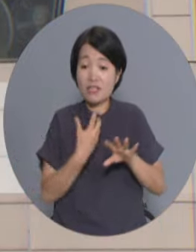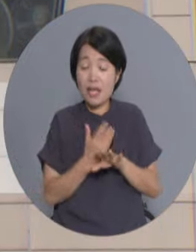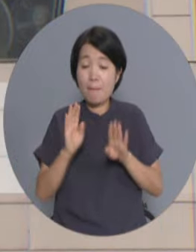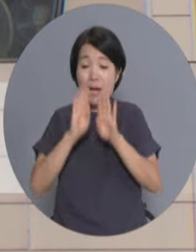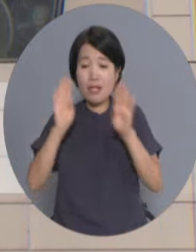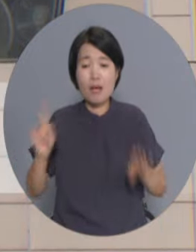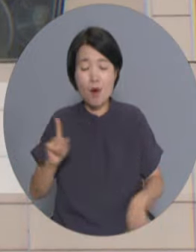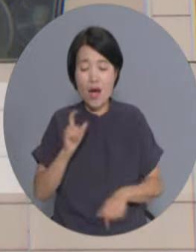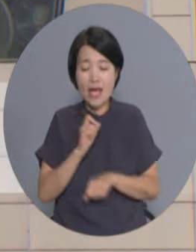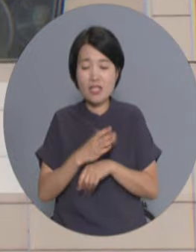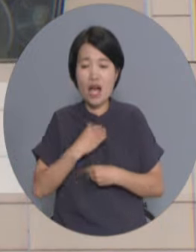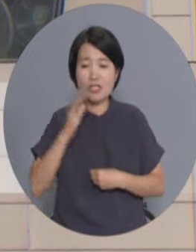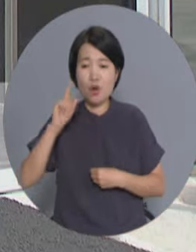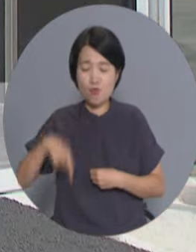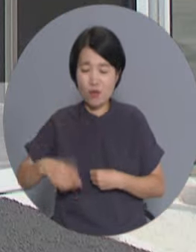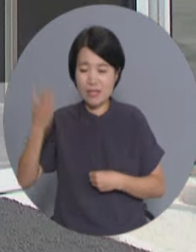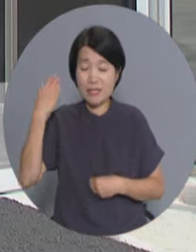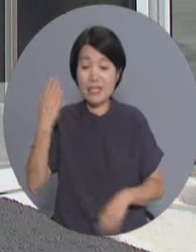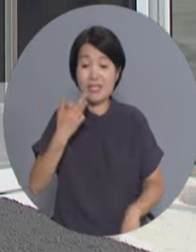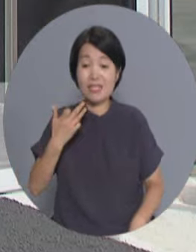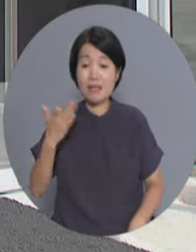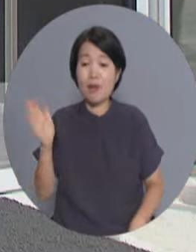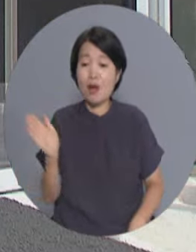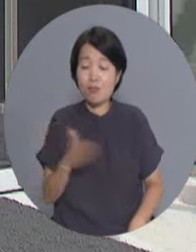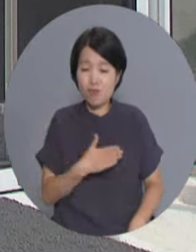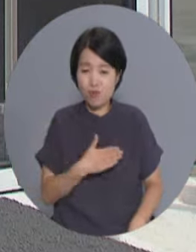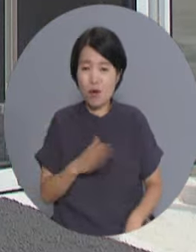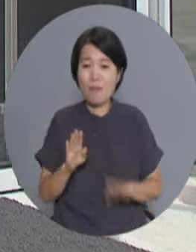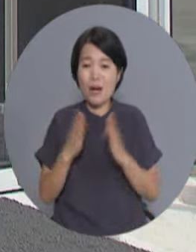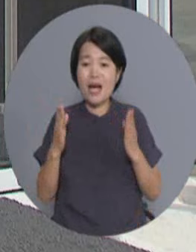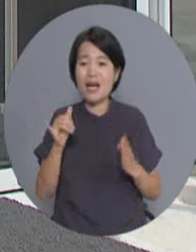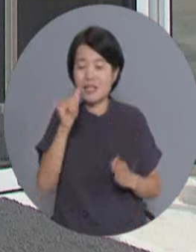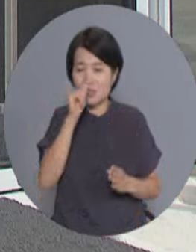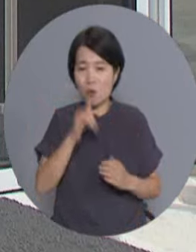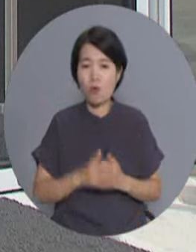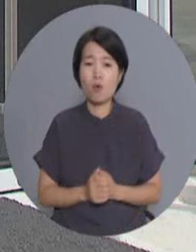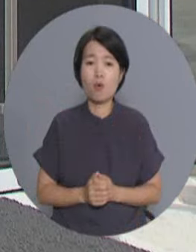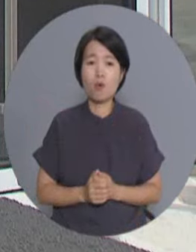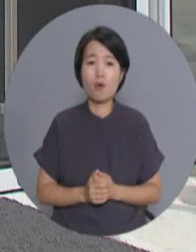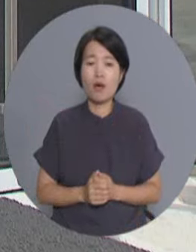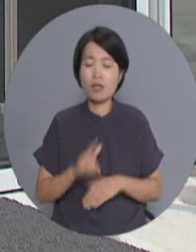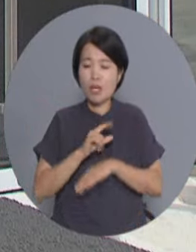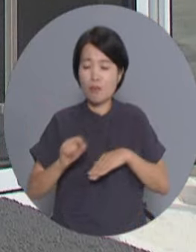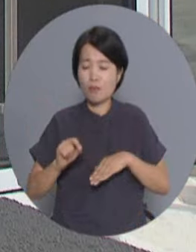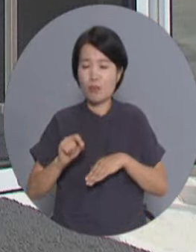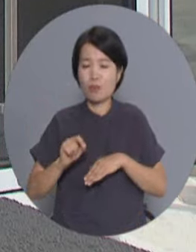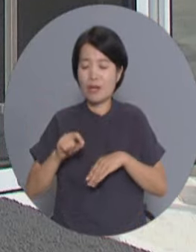지역경제혁신박람회는 행정안전부가 지난 2018년부터 개최하고 있고 정부와